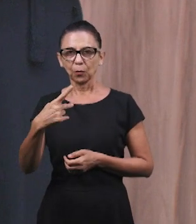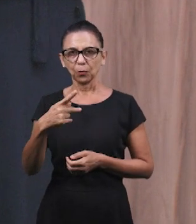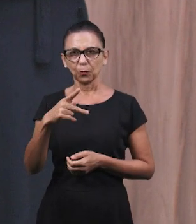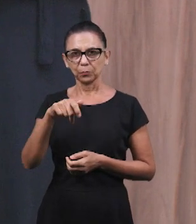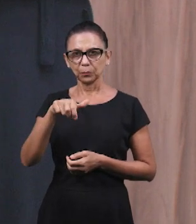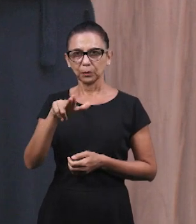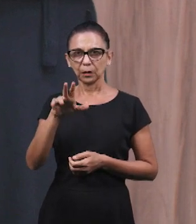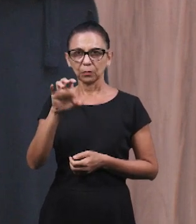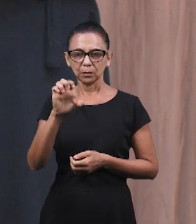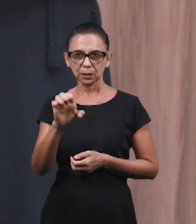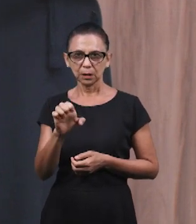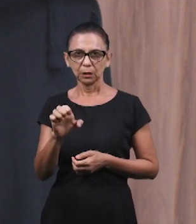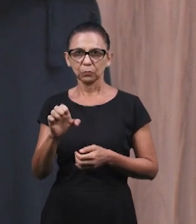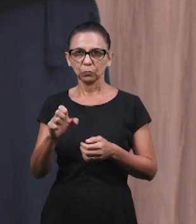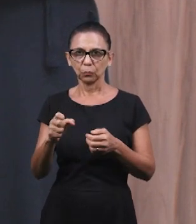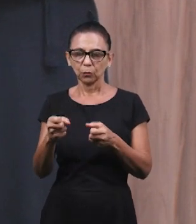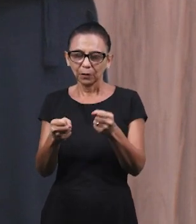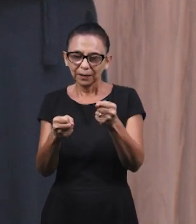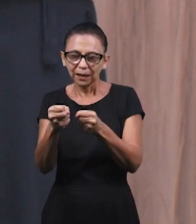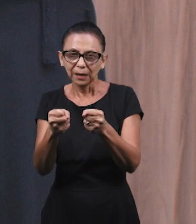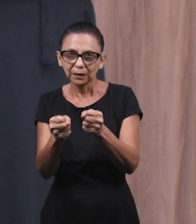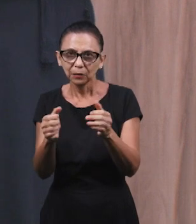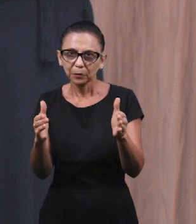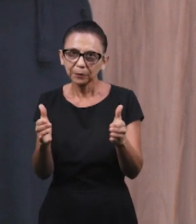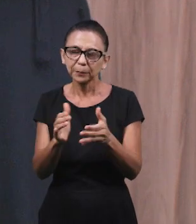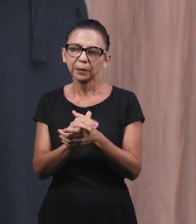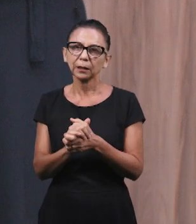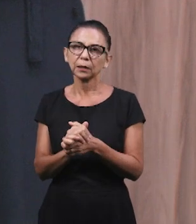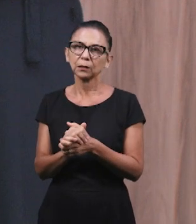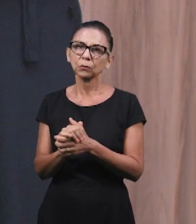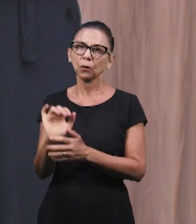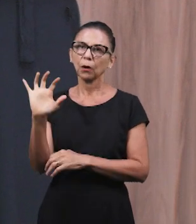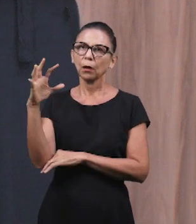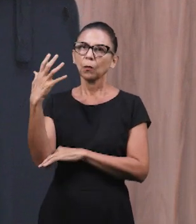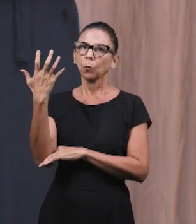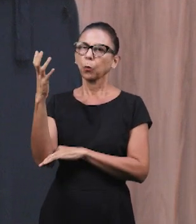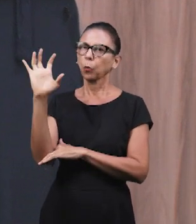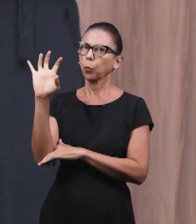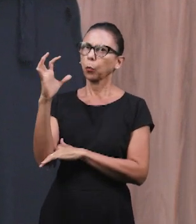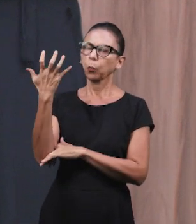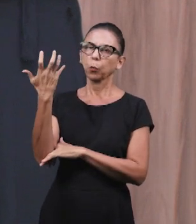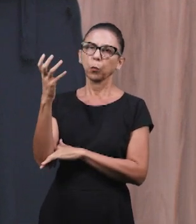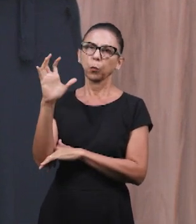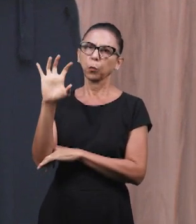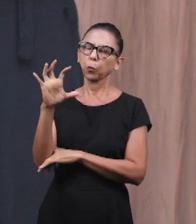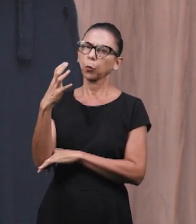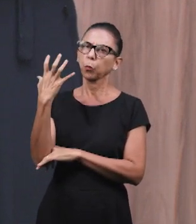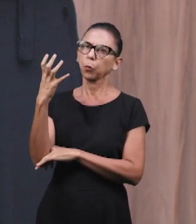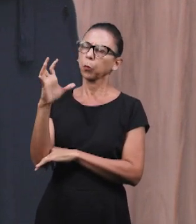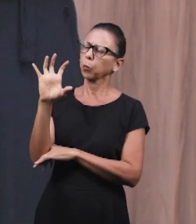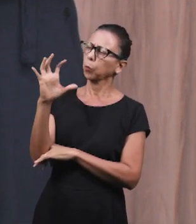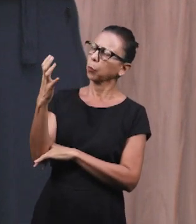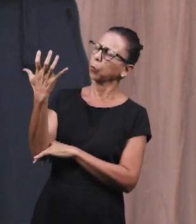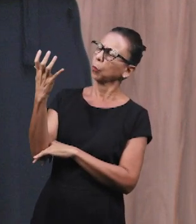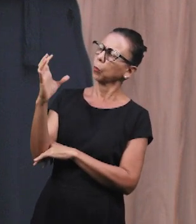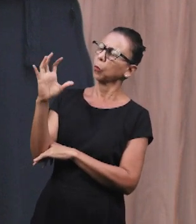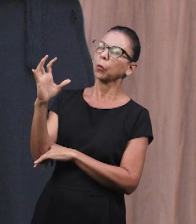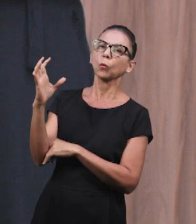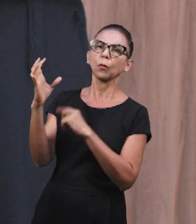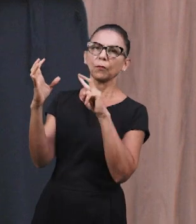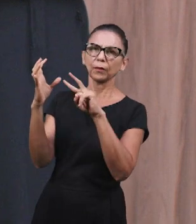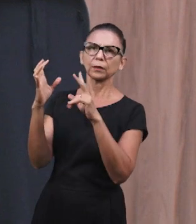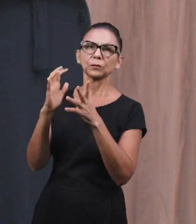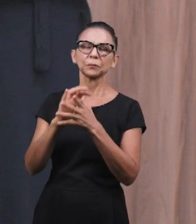roues, observer aussi l'hélice du ventilateur, sont des exemples des caractéristiques des enfants, même des